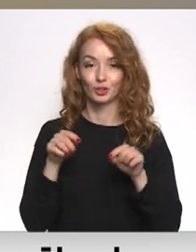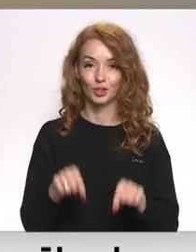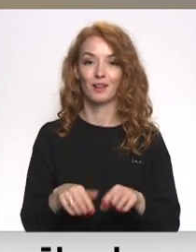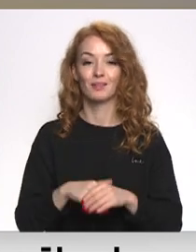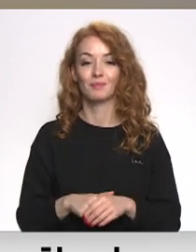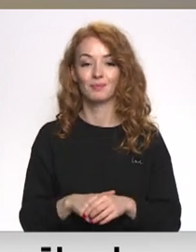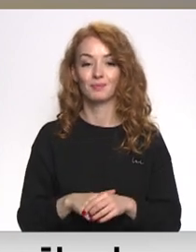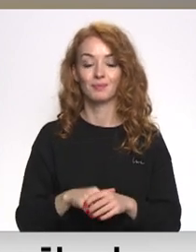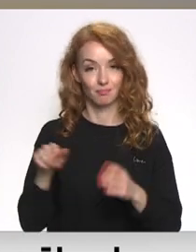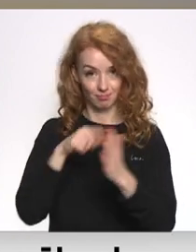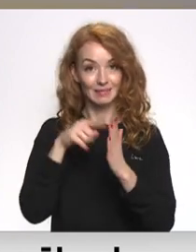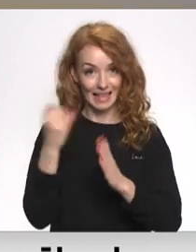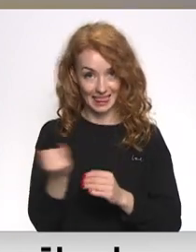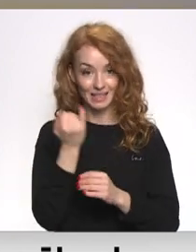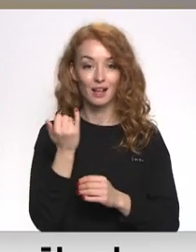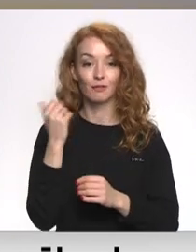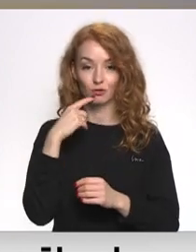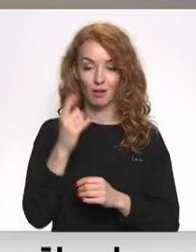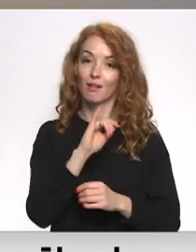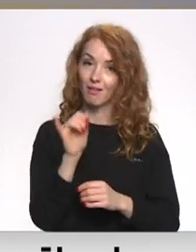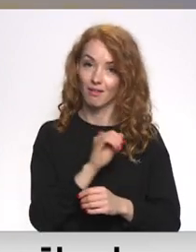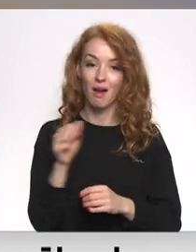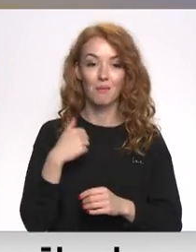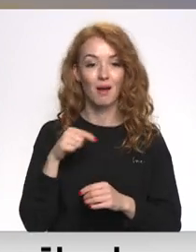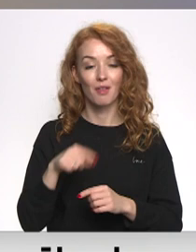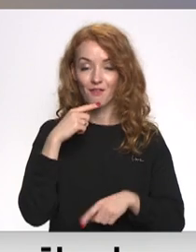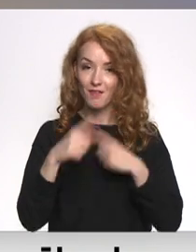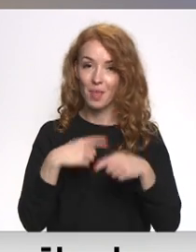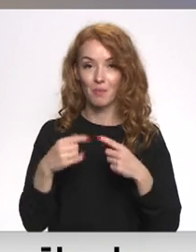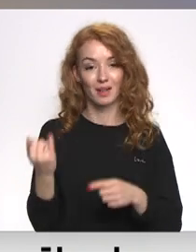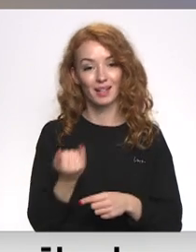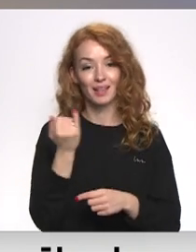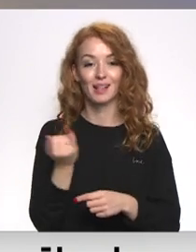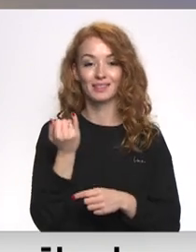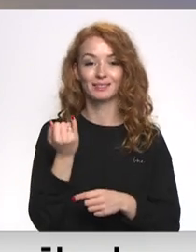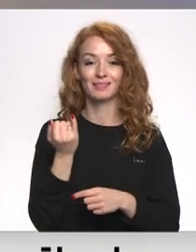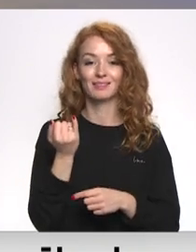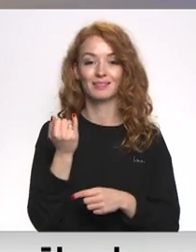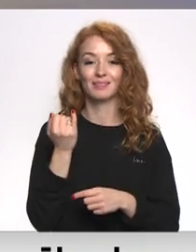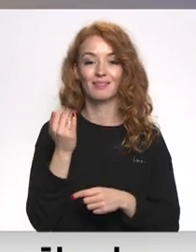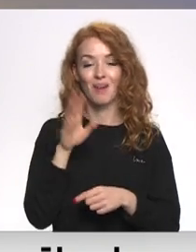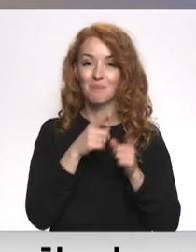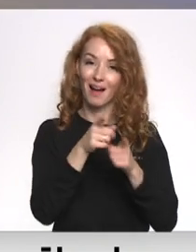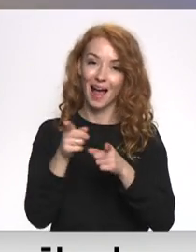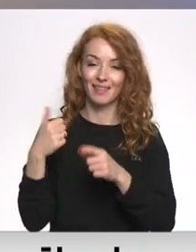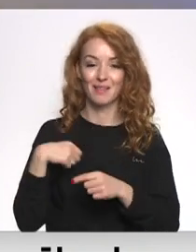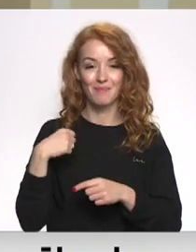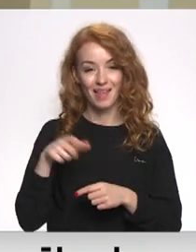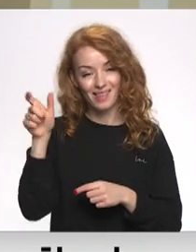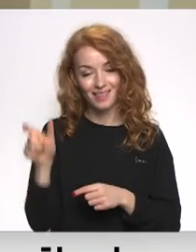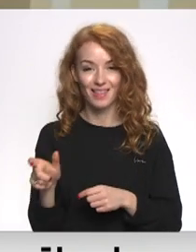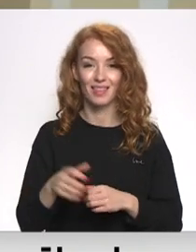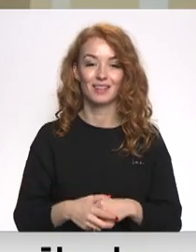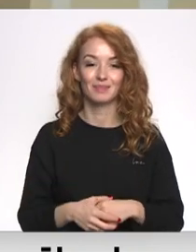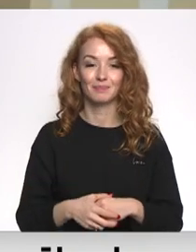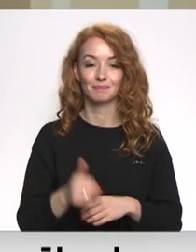šajiem. Interesantāk, jā? Jā, man visu laiku ir interesanti. Bīs meitenes var pakaitināt.